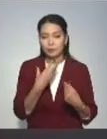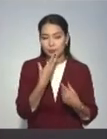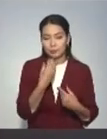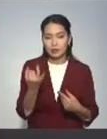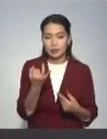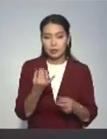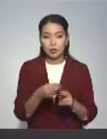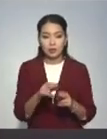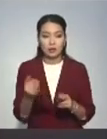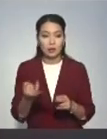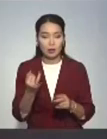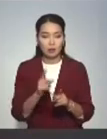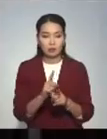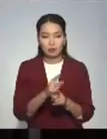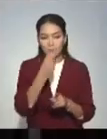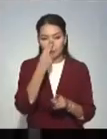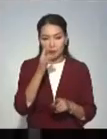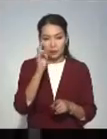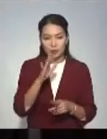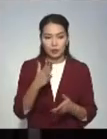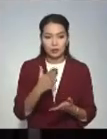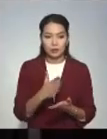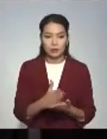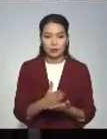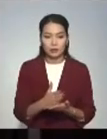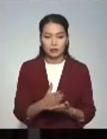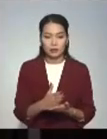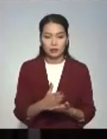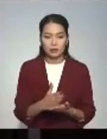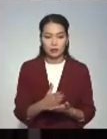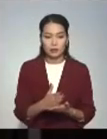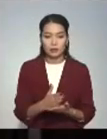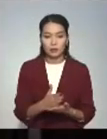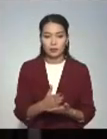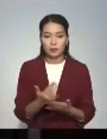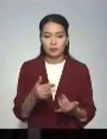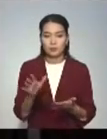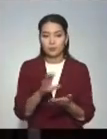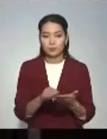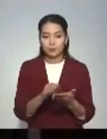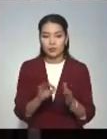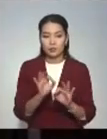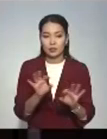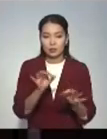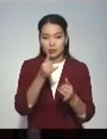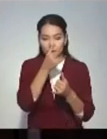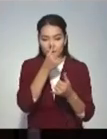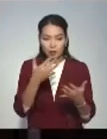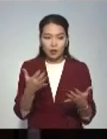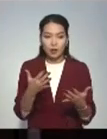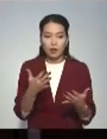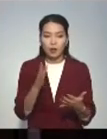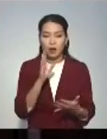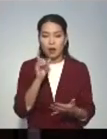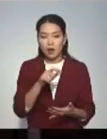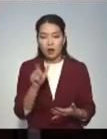сол қызығушылық әдетке айналады. Көпшілікпен қайталау синдромы. Яғни, егер де айналасындағы адамдар